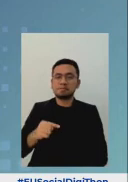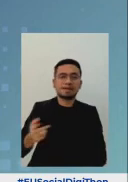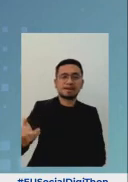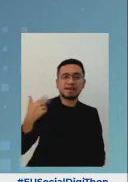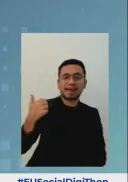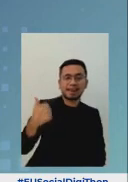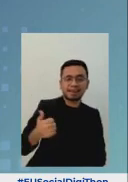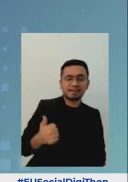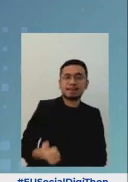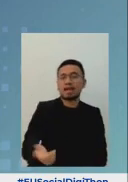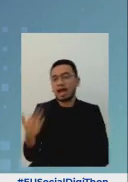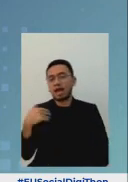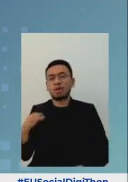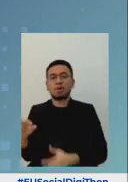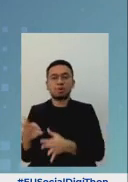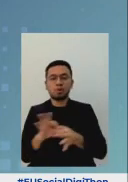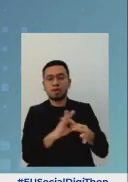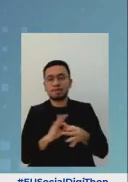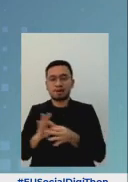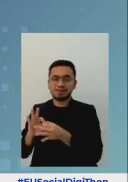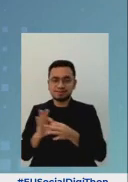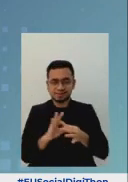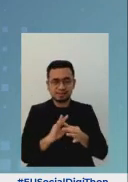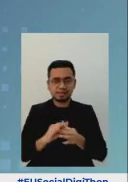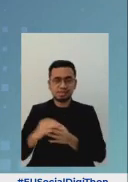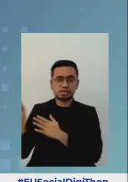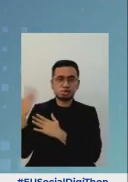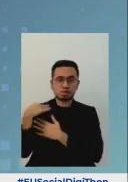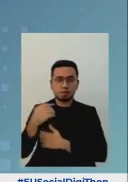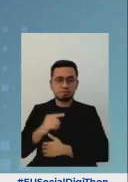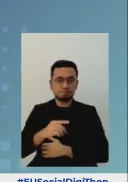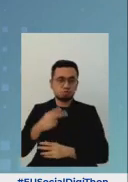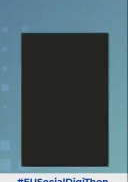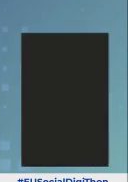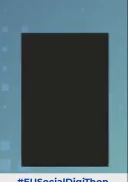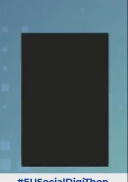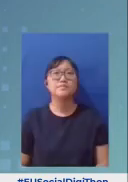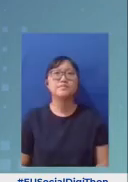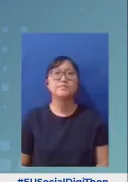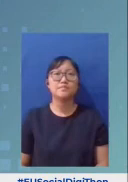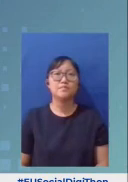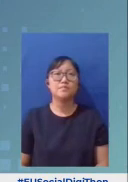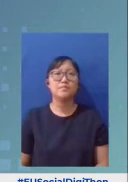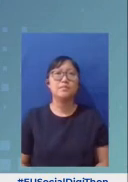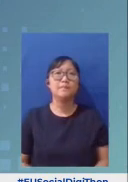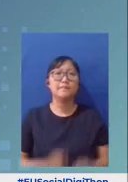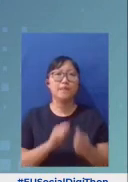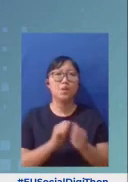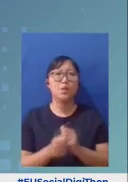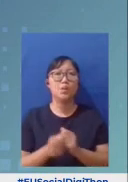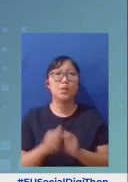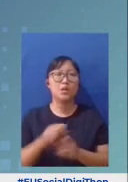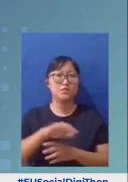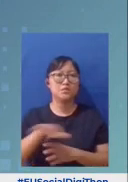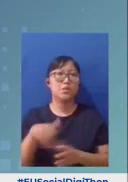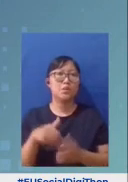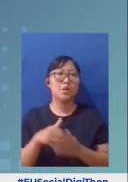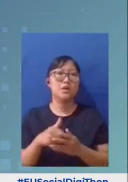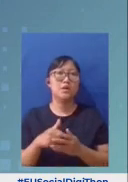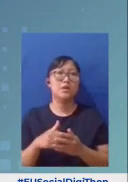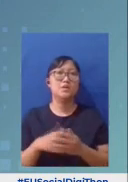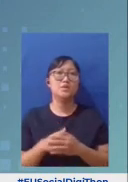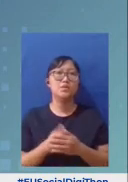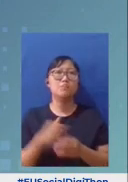sama-sama bekerja sama. Ini bukan hanya tugas guru, ini juga hanya tugas keluarga, tapi seluruh kita bersama-sama berkontribusi